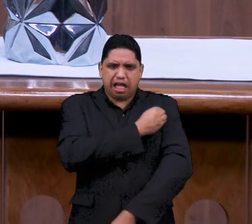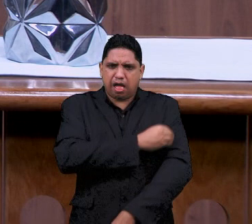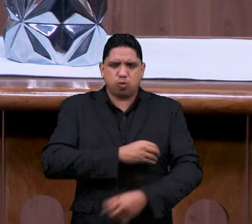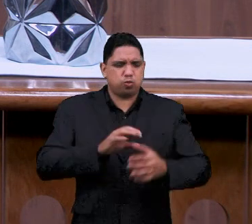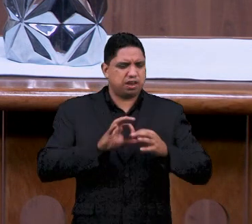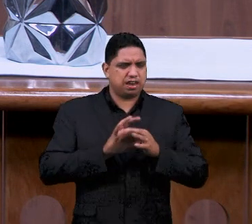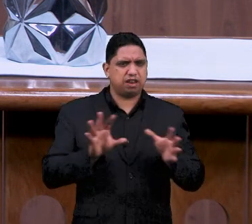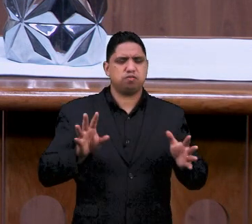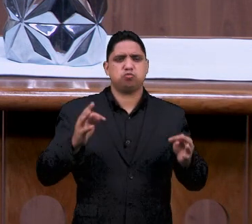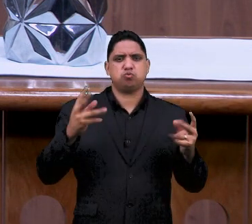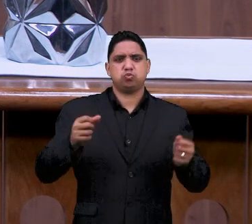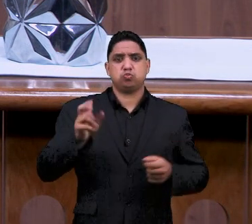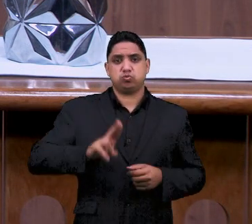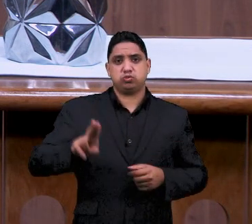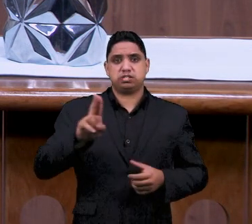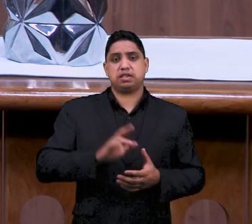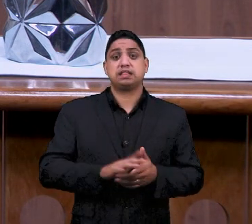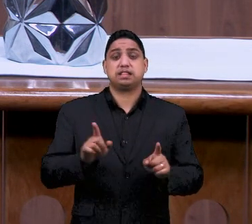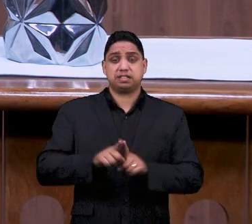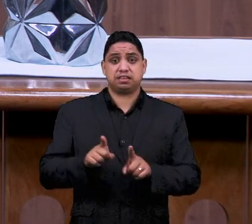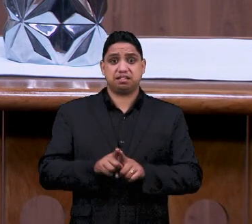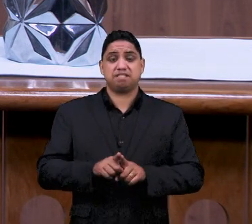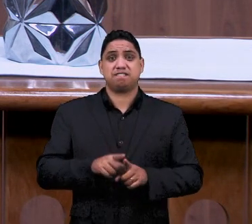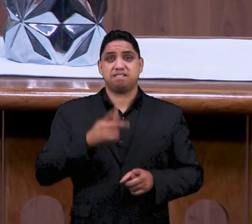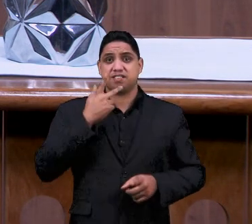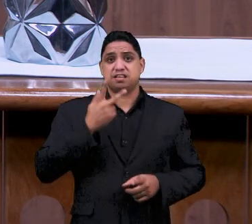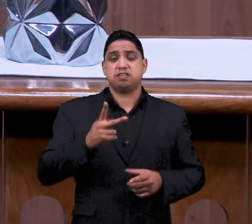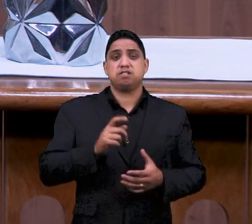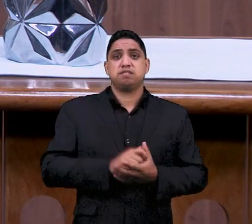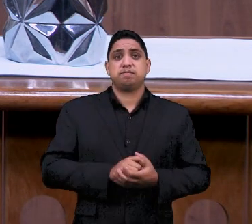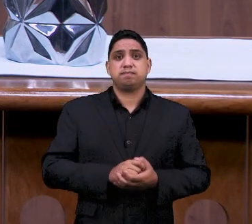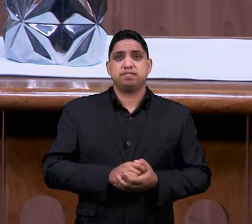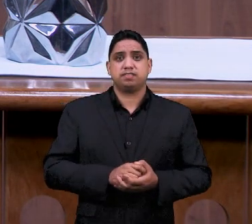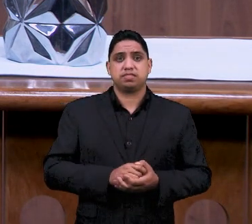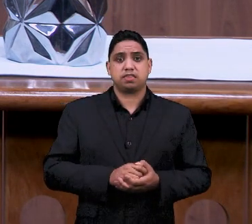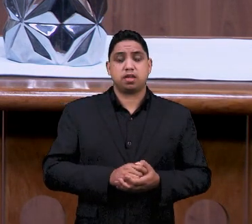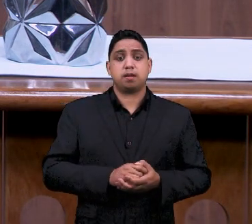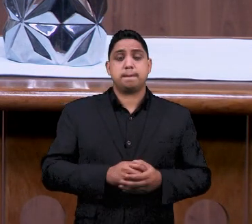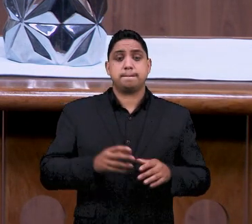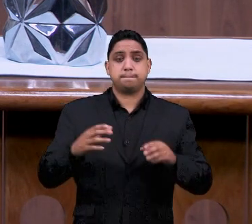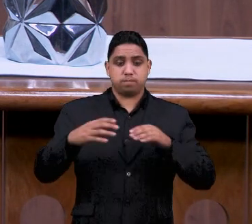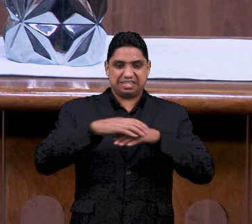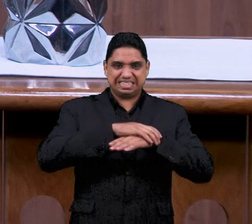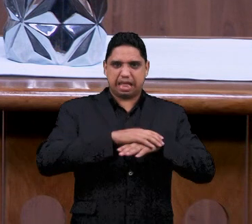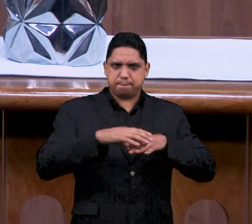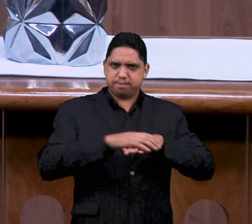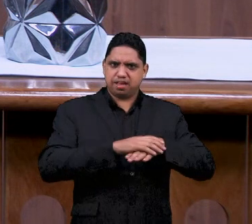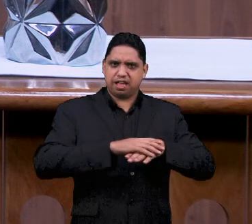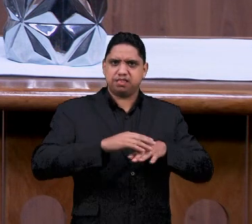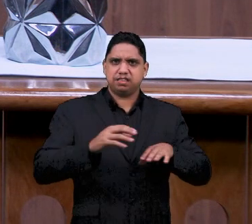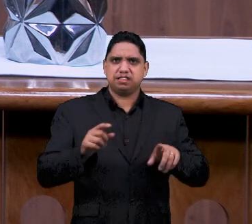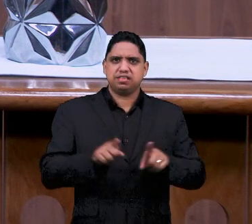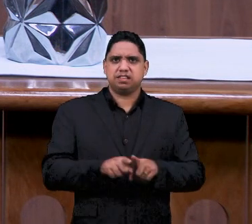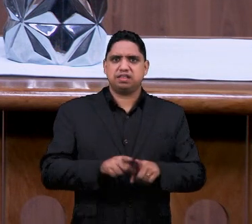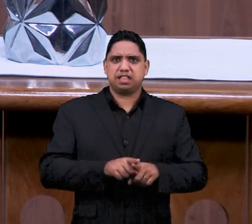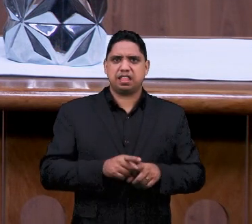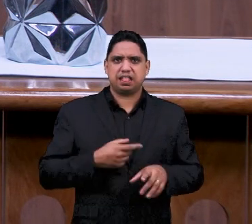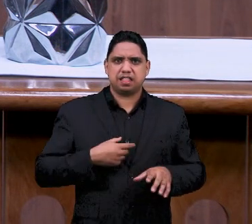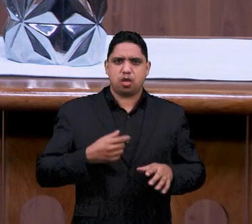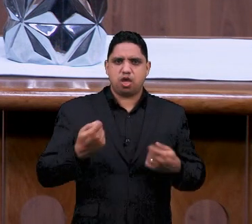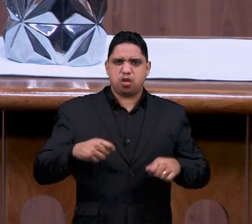l'alcool et gel disponibilisés, y compris la circulaire, recommande la protection pour les chaussures. Donc les